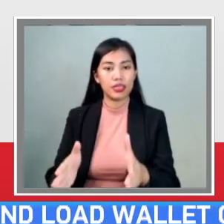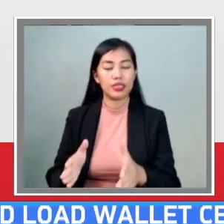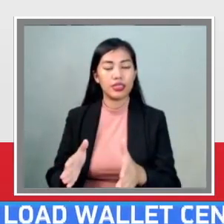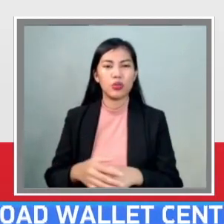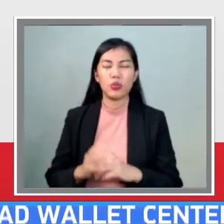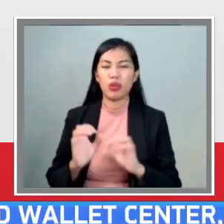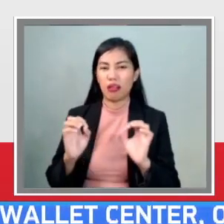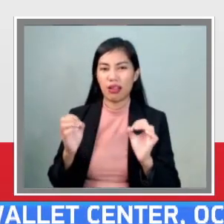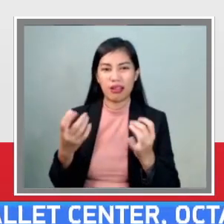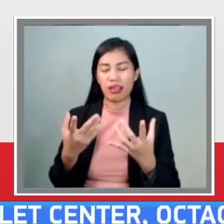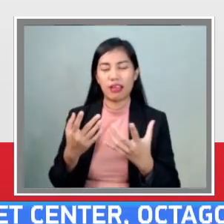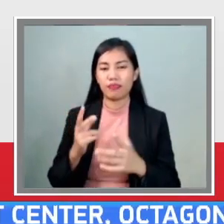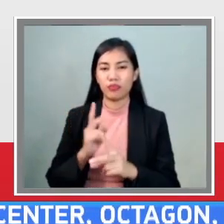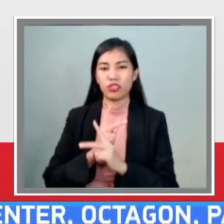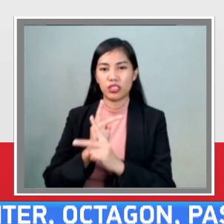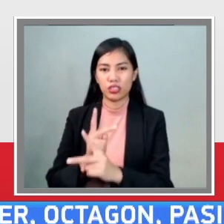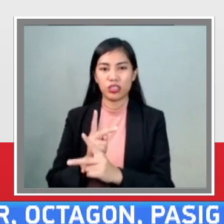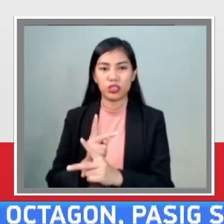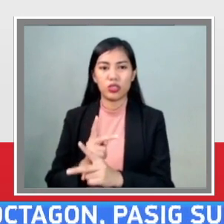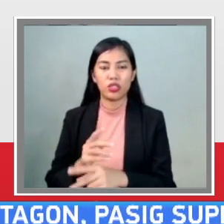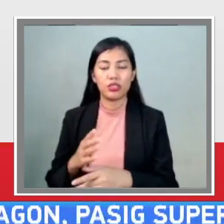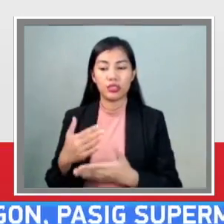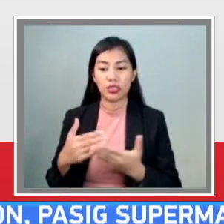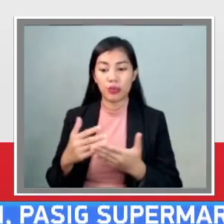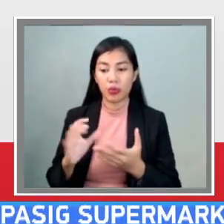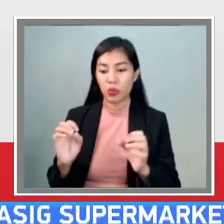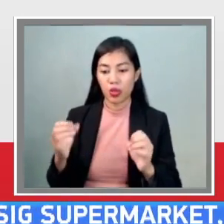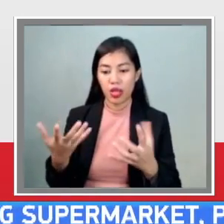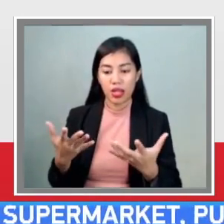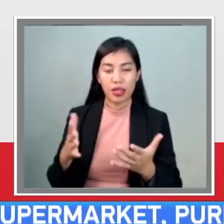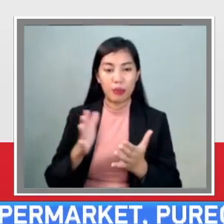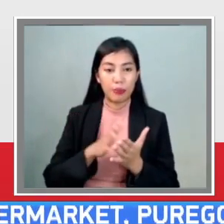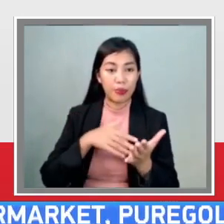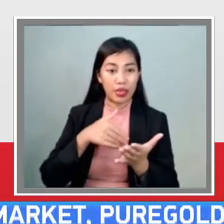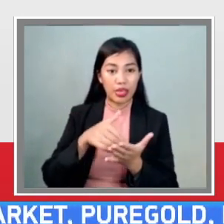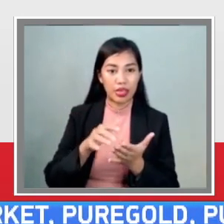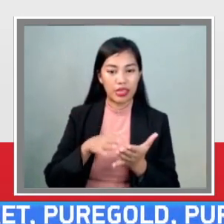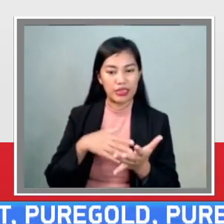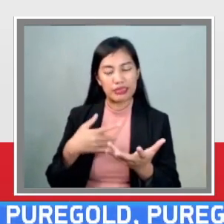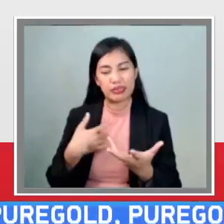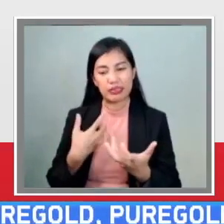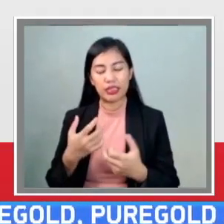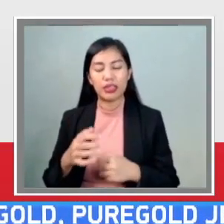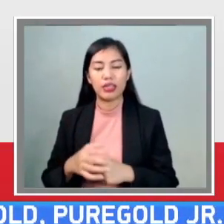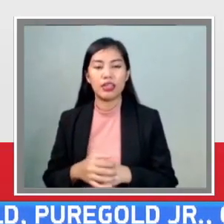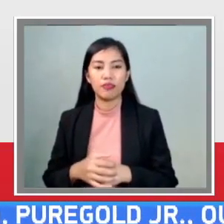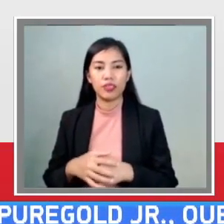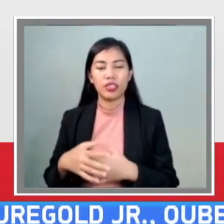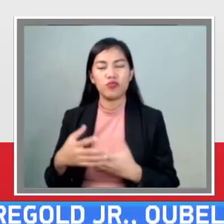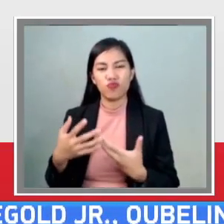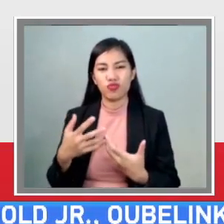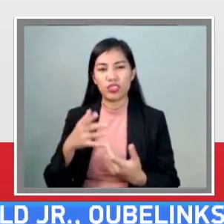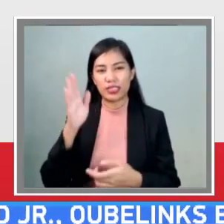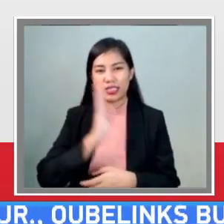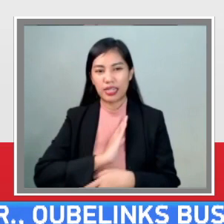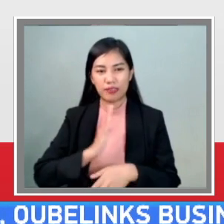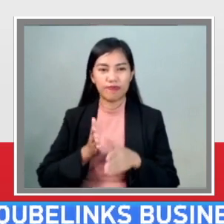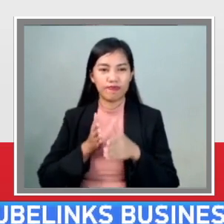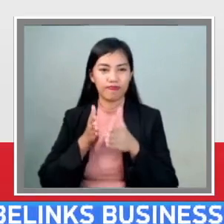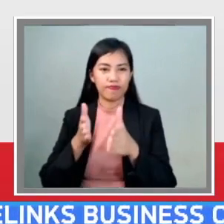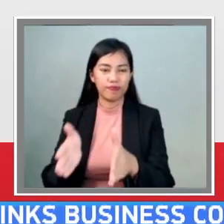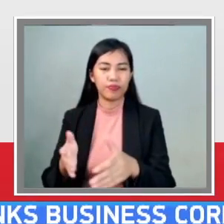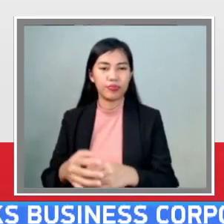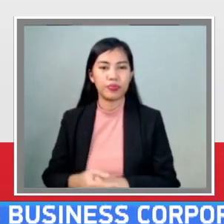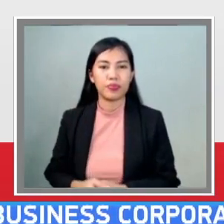Marami rin daw ang wala ng pintura at lubak-lubak na ang kalsada. Sabi naman ni Earl John Mesa, napupuno